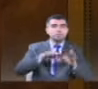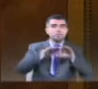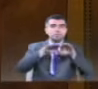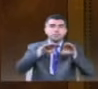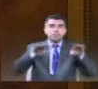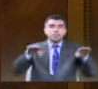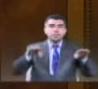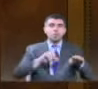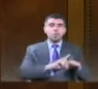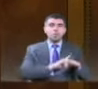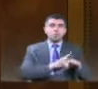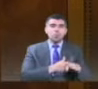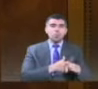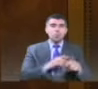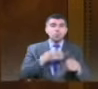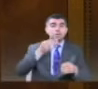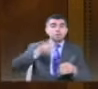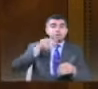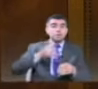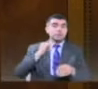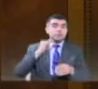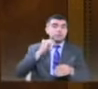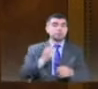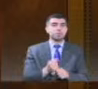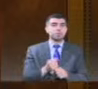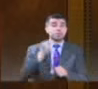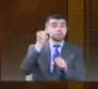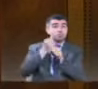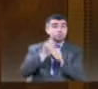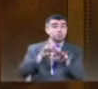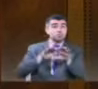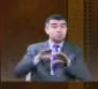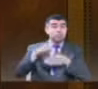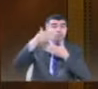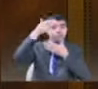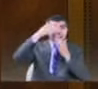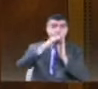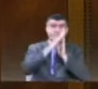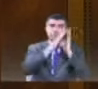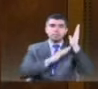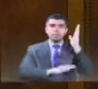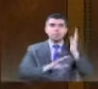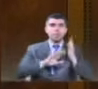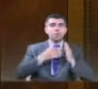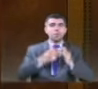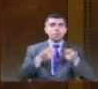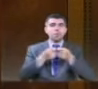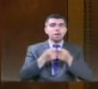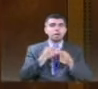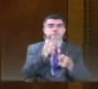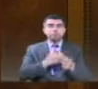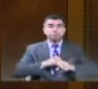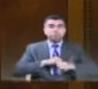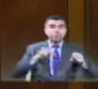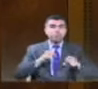الجهوي والدور الريادي والطلائعي الذي تلعبه المملكة المغربية في محاربة التطرف